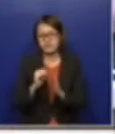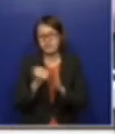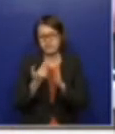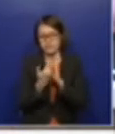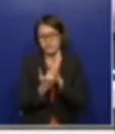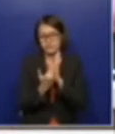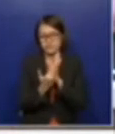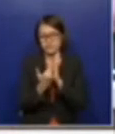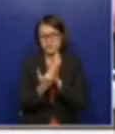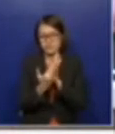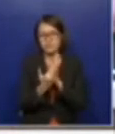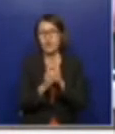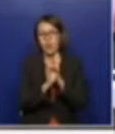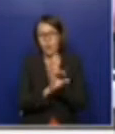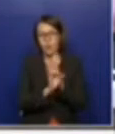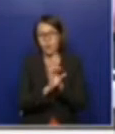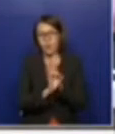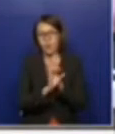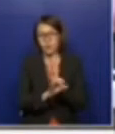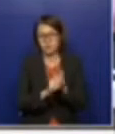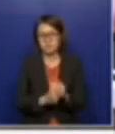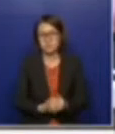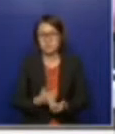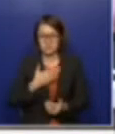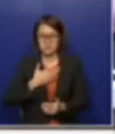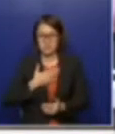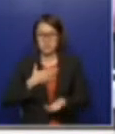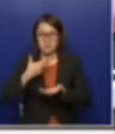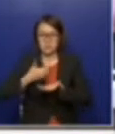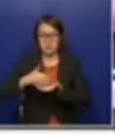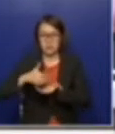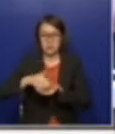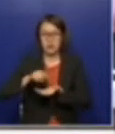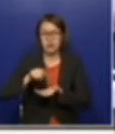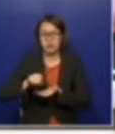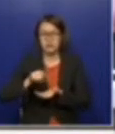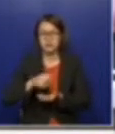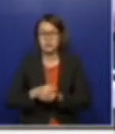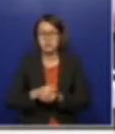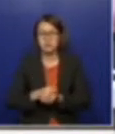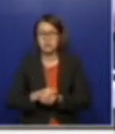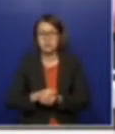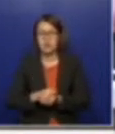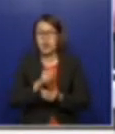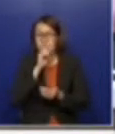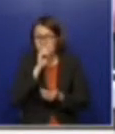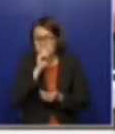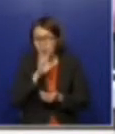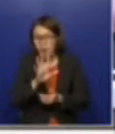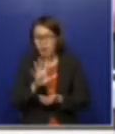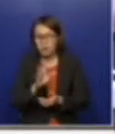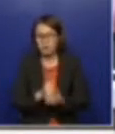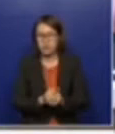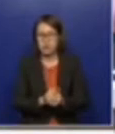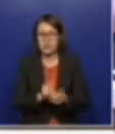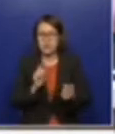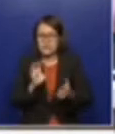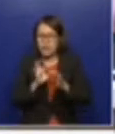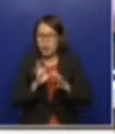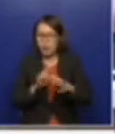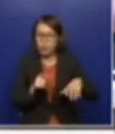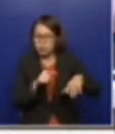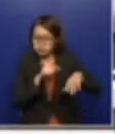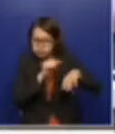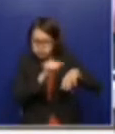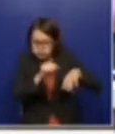านอย่างจังหวัดร้อยเอ็ดการประกาศเขตป่าไม้ได้ประกาศครอบไปทั้งอำเภ